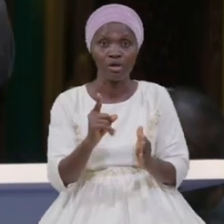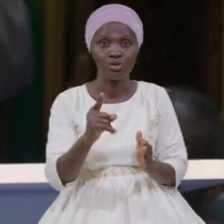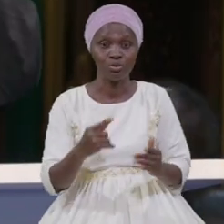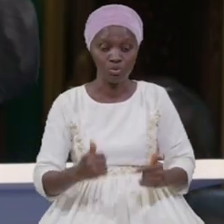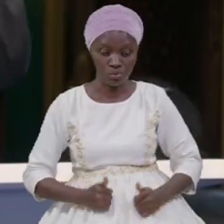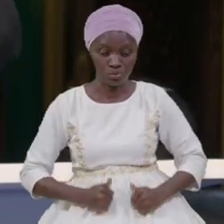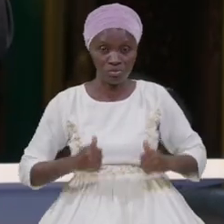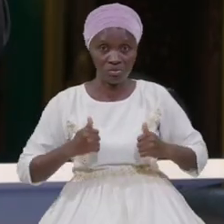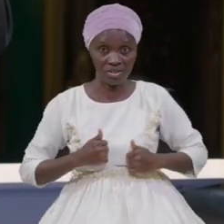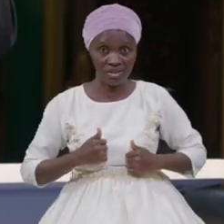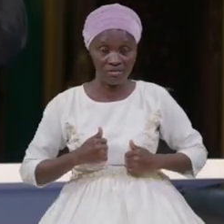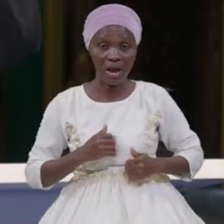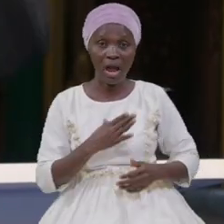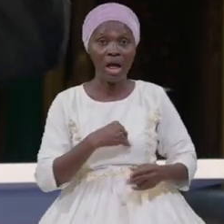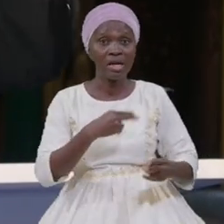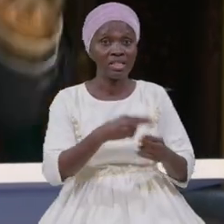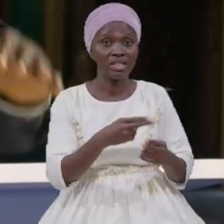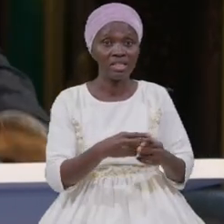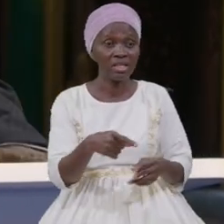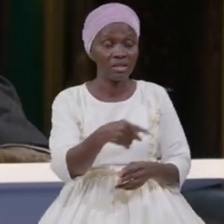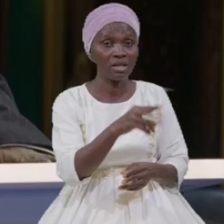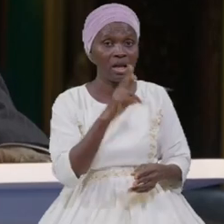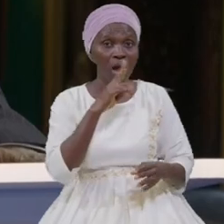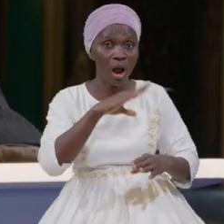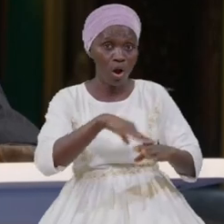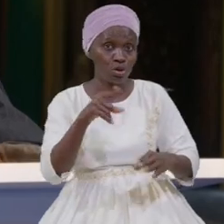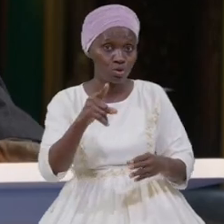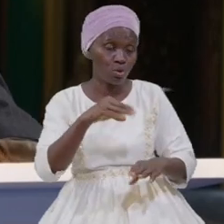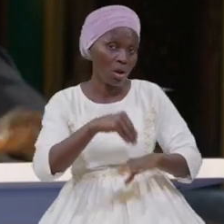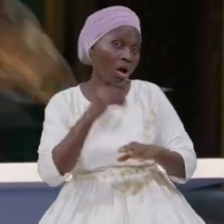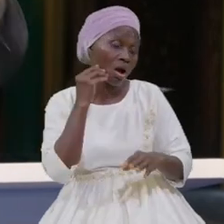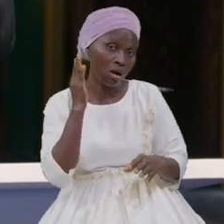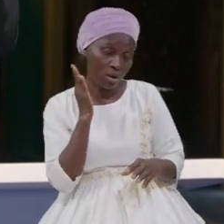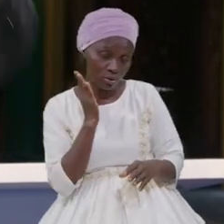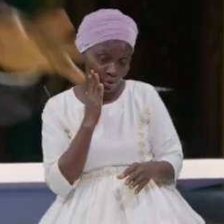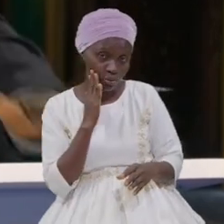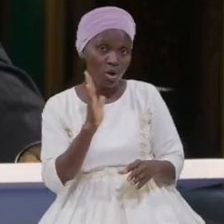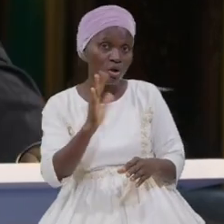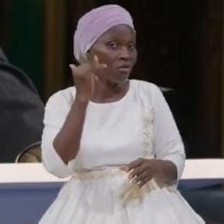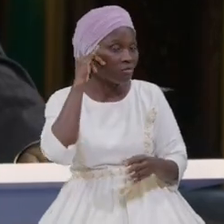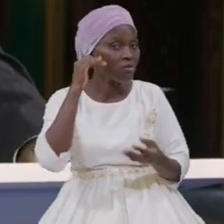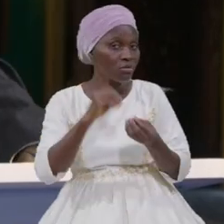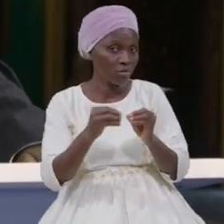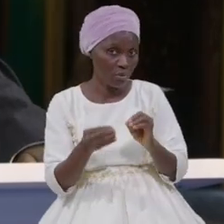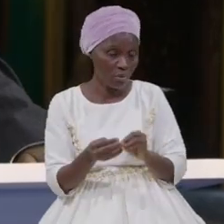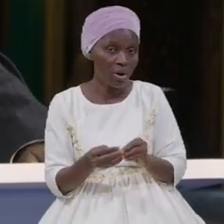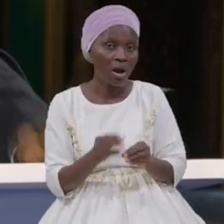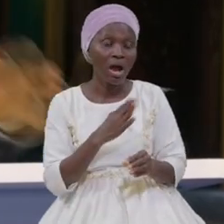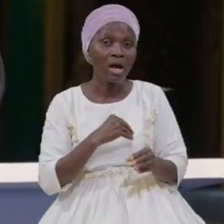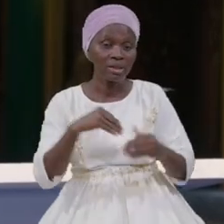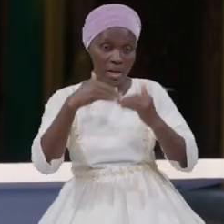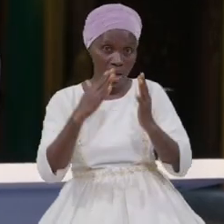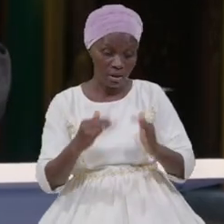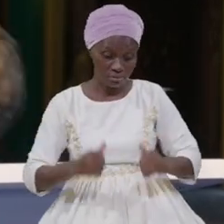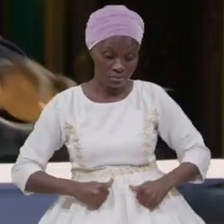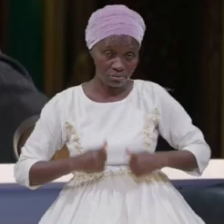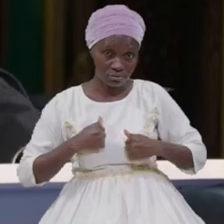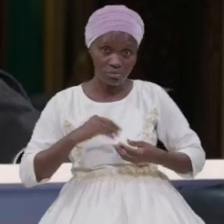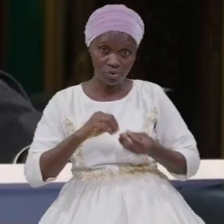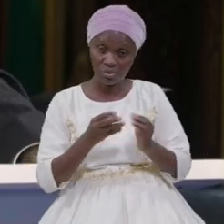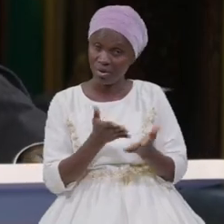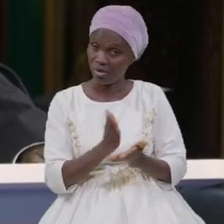donnez, si possible, toutes les descriptions pour qu'on puisse facilement vous identifier et vous